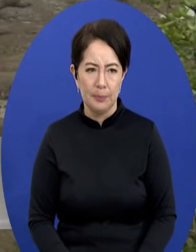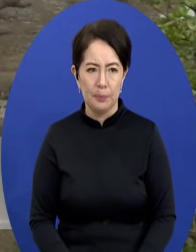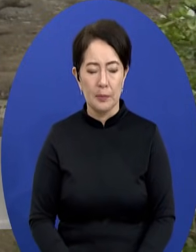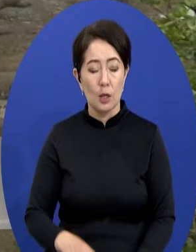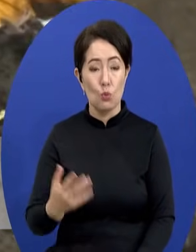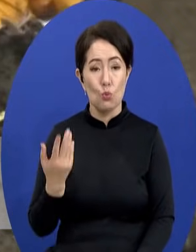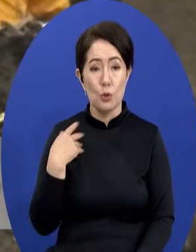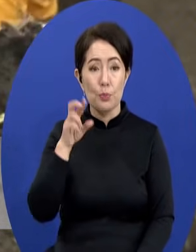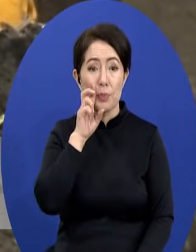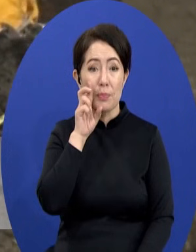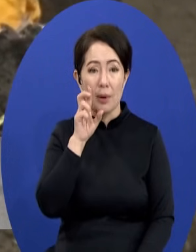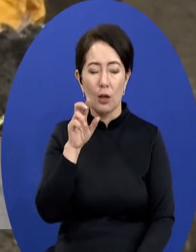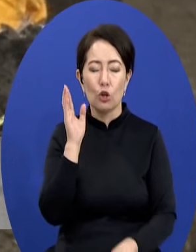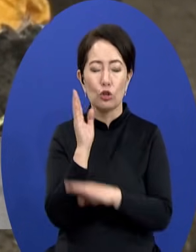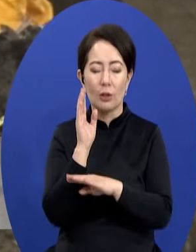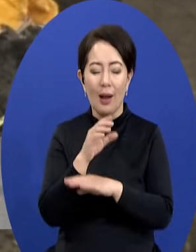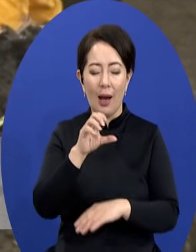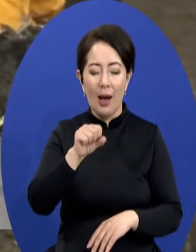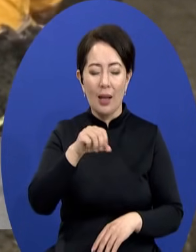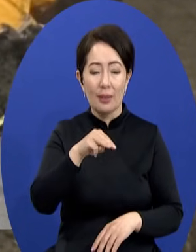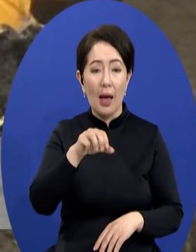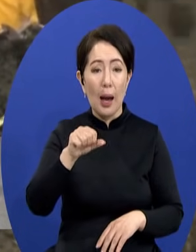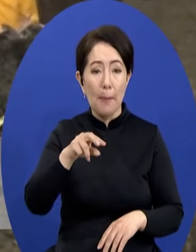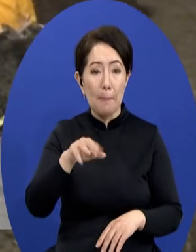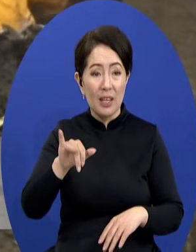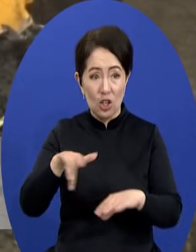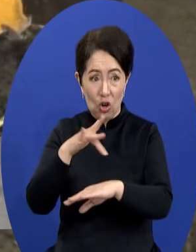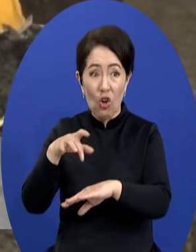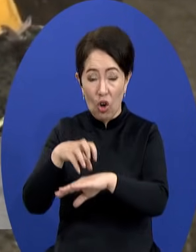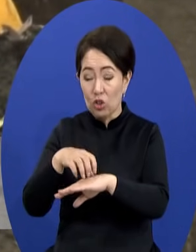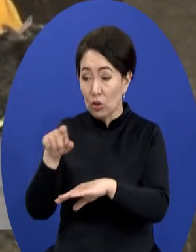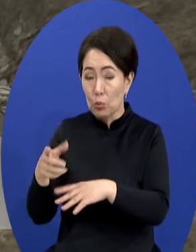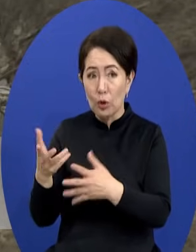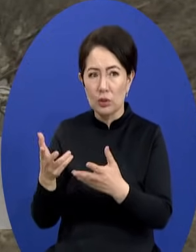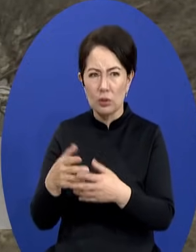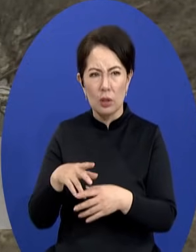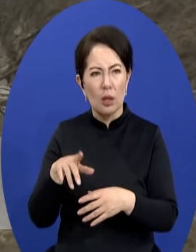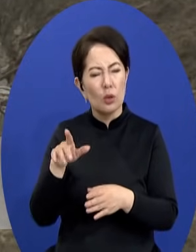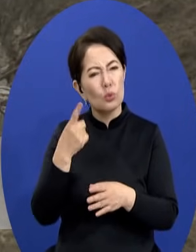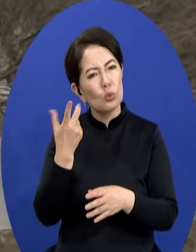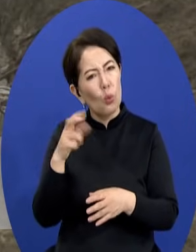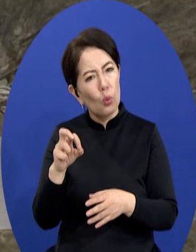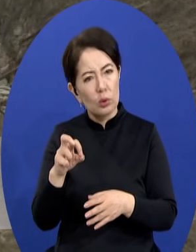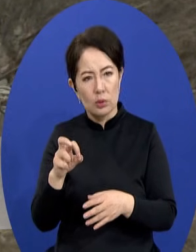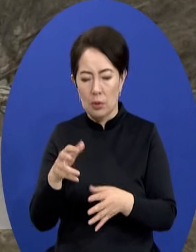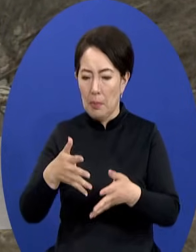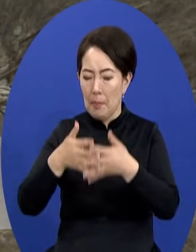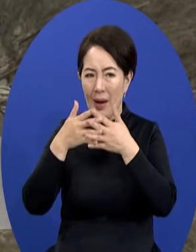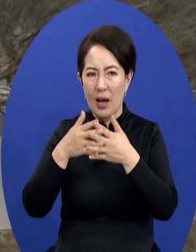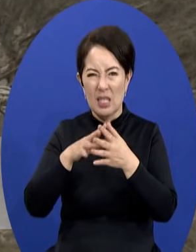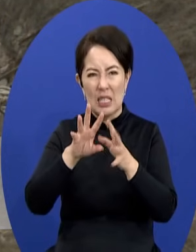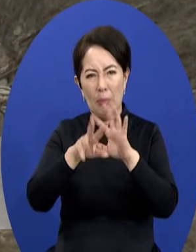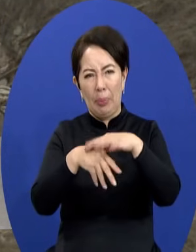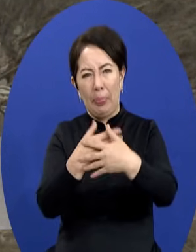Бям гарагт Атами хотод ийм аюул үзэгдэл бий болсон байна. Албаныхны өгч байгаа мэдээлэлээр 130 орчим орон байр шавар